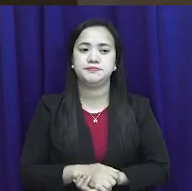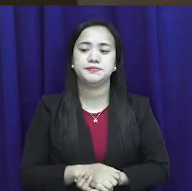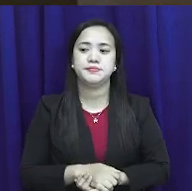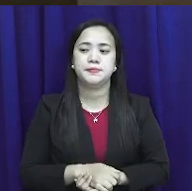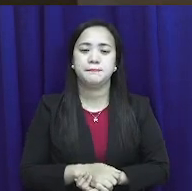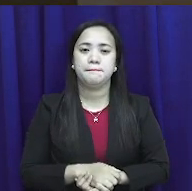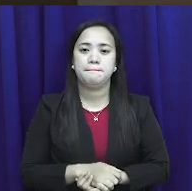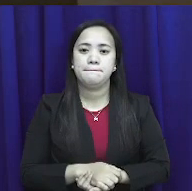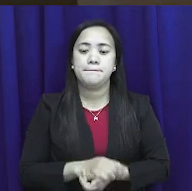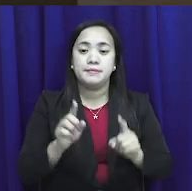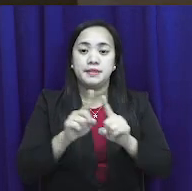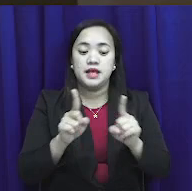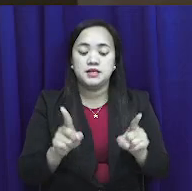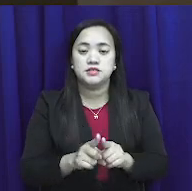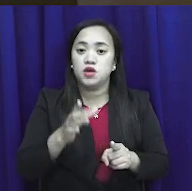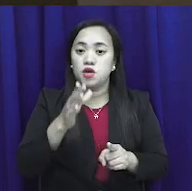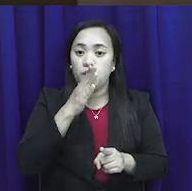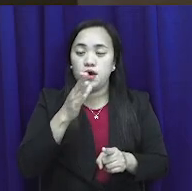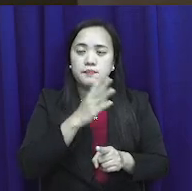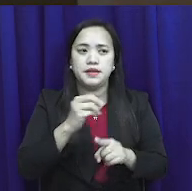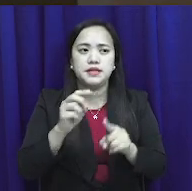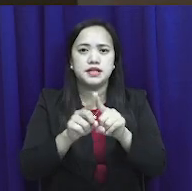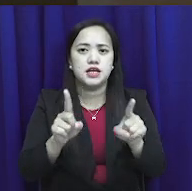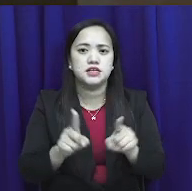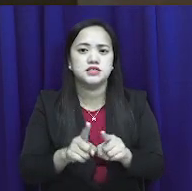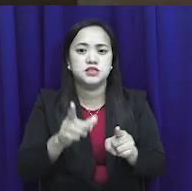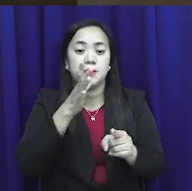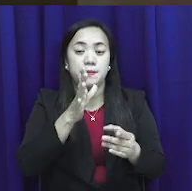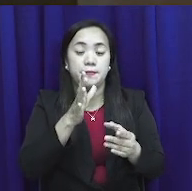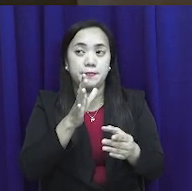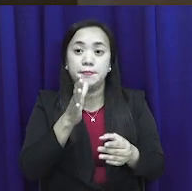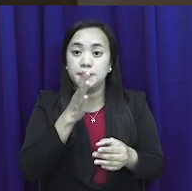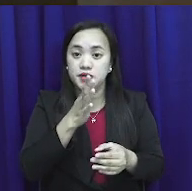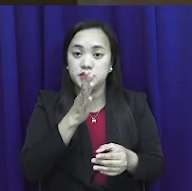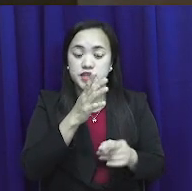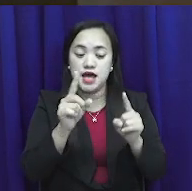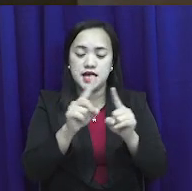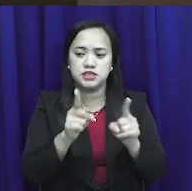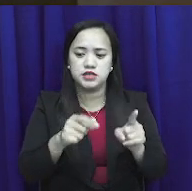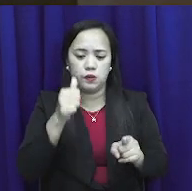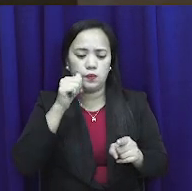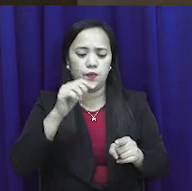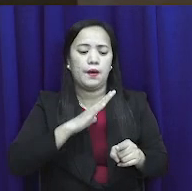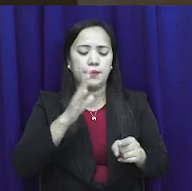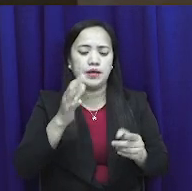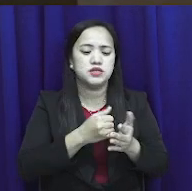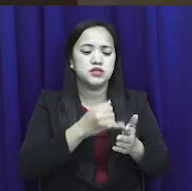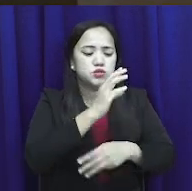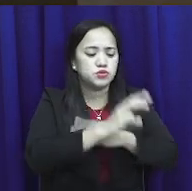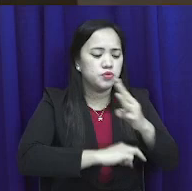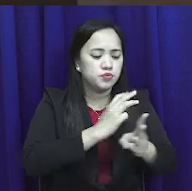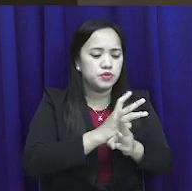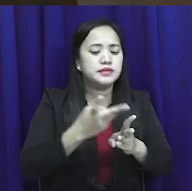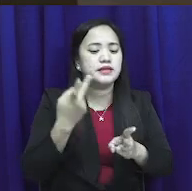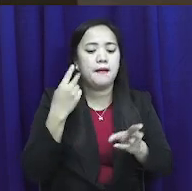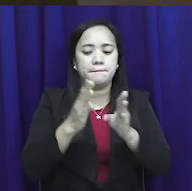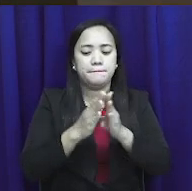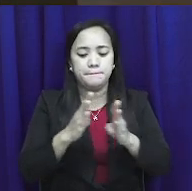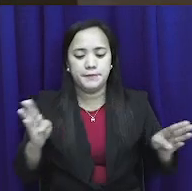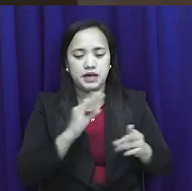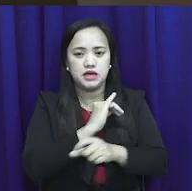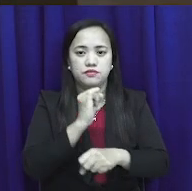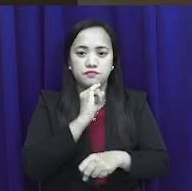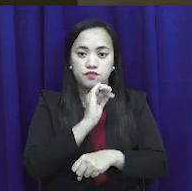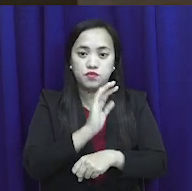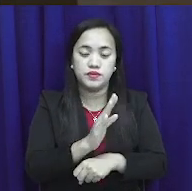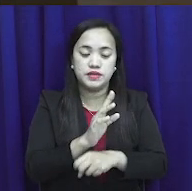no as a wife and as a mother and as a woman Nakakalungkot that this world is has been influencing eh